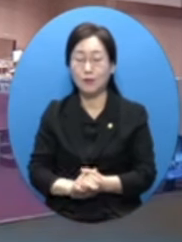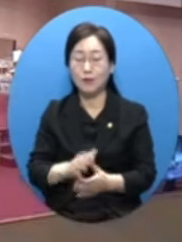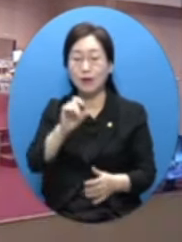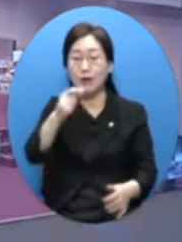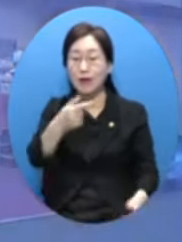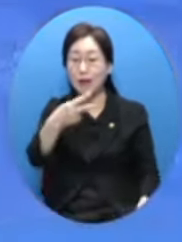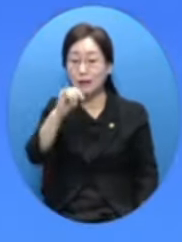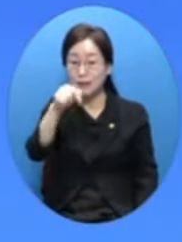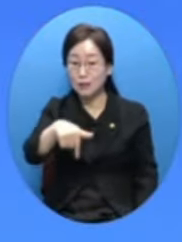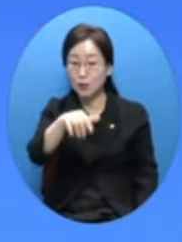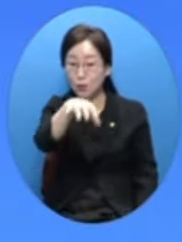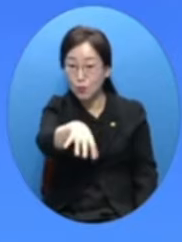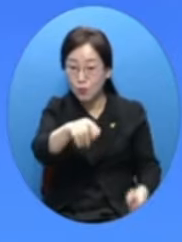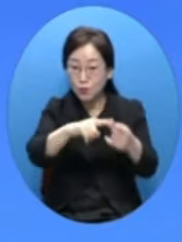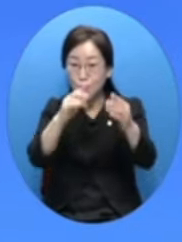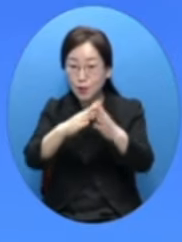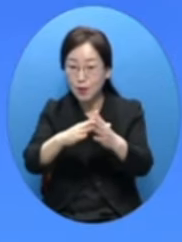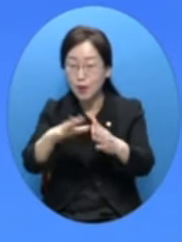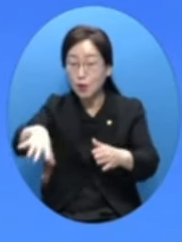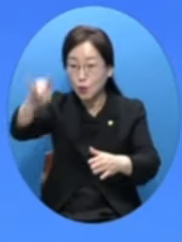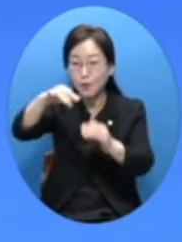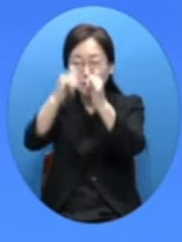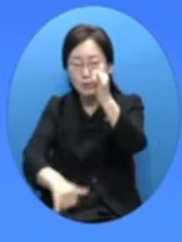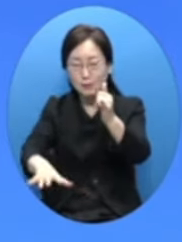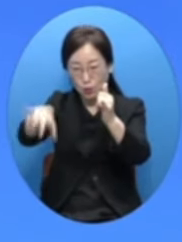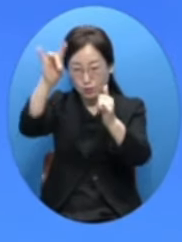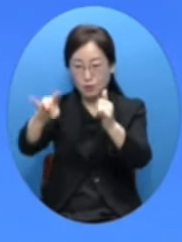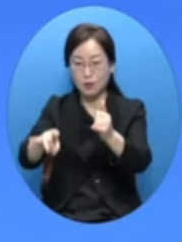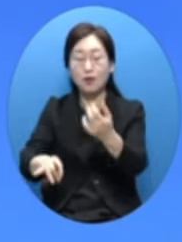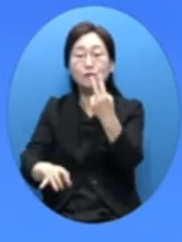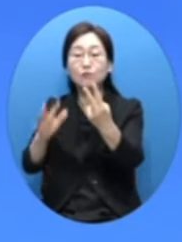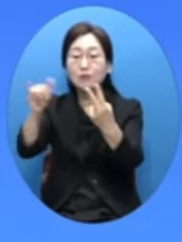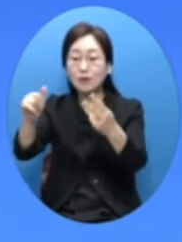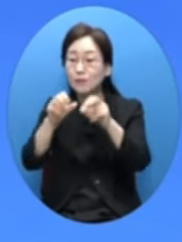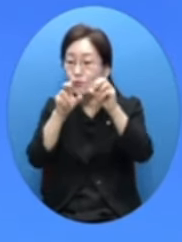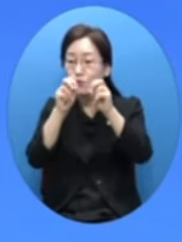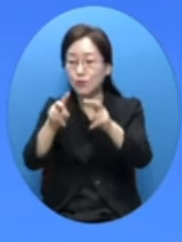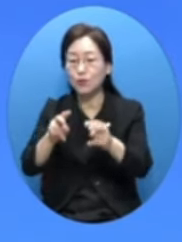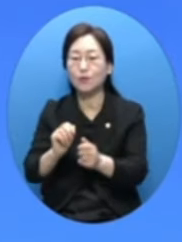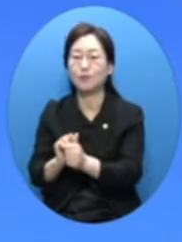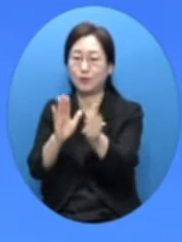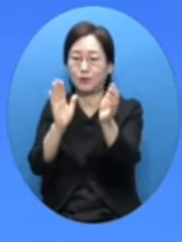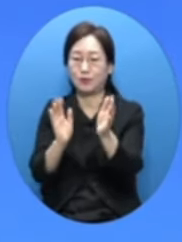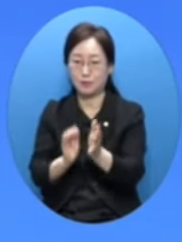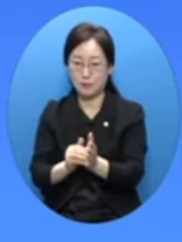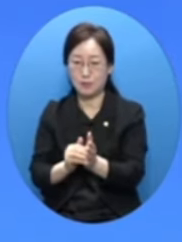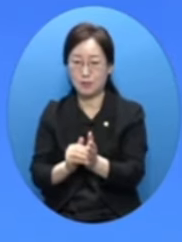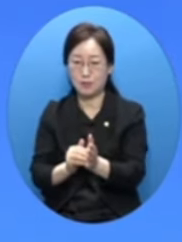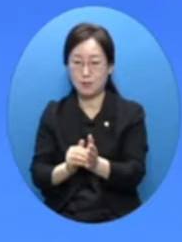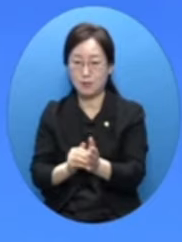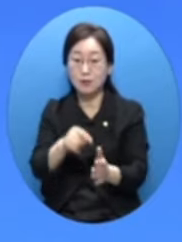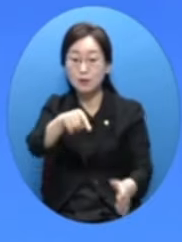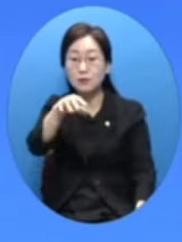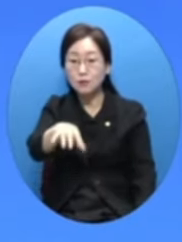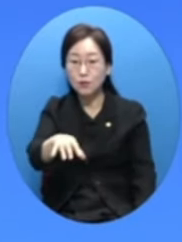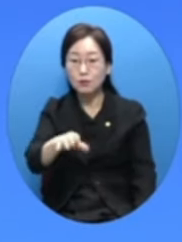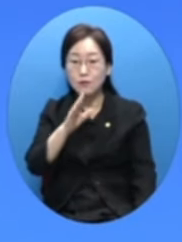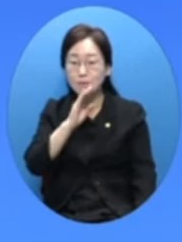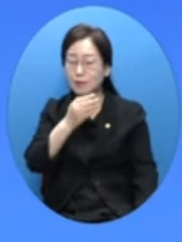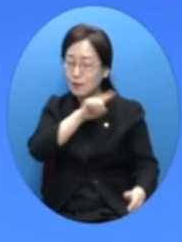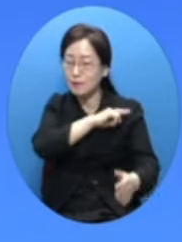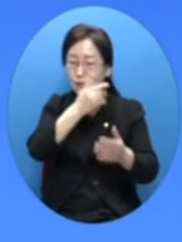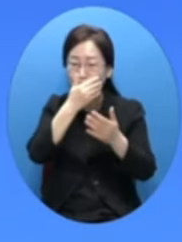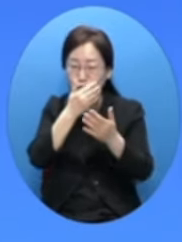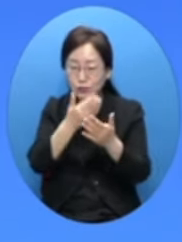안디옥교회에서 교회 역사상 최초로 두 사람의 선교사를 보냅니다. 그 교회에서 없어서는 안 될